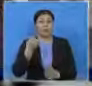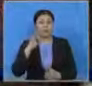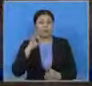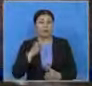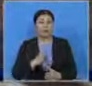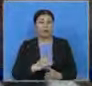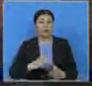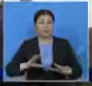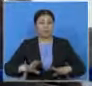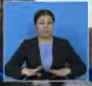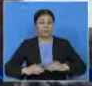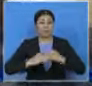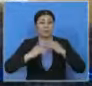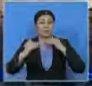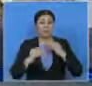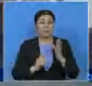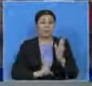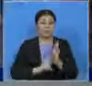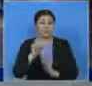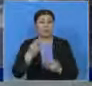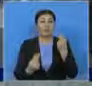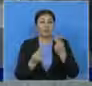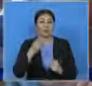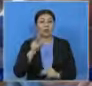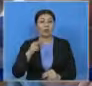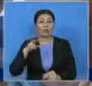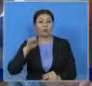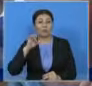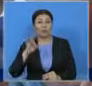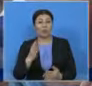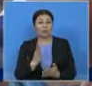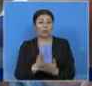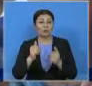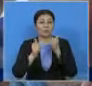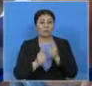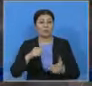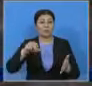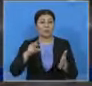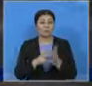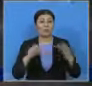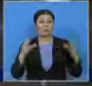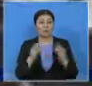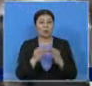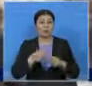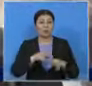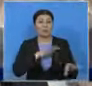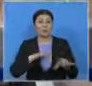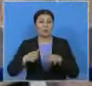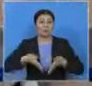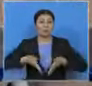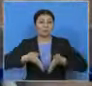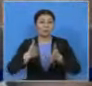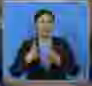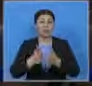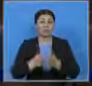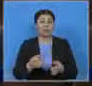ипподроме стартуют скачки и игра «Кукпар». На приз Акима области будут состязаться 8 команд. Эти мероприятия направлены прежде всего